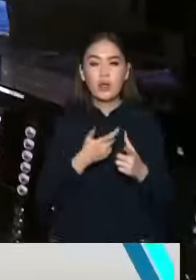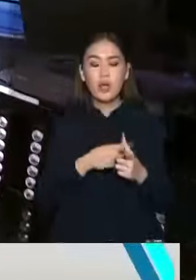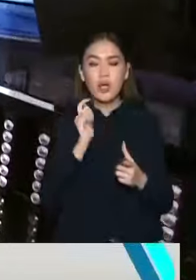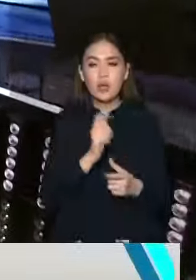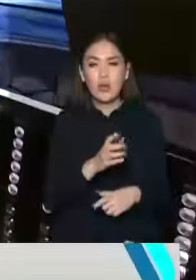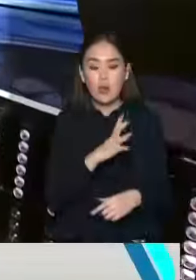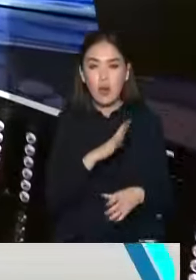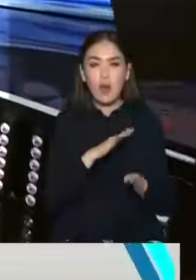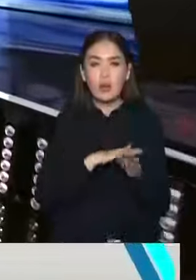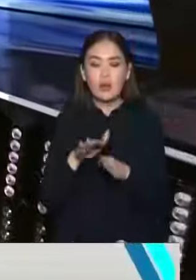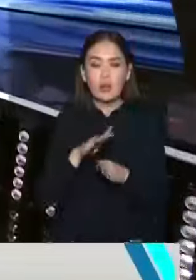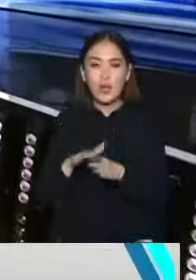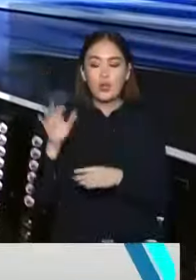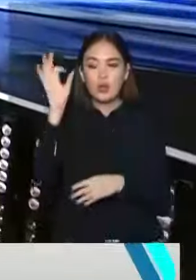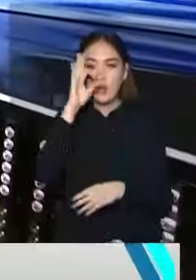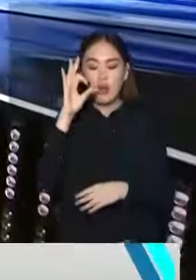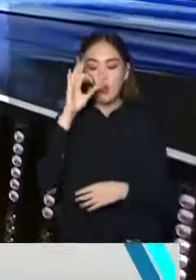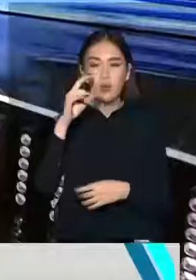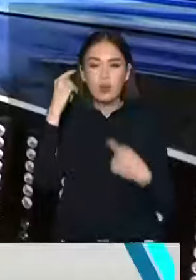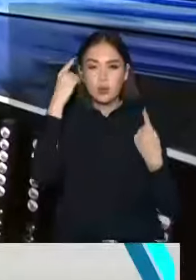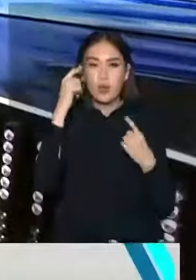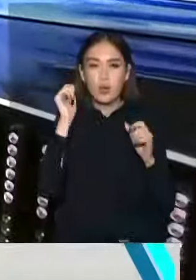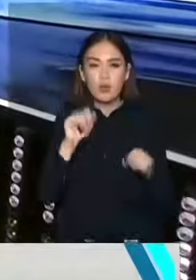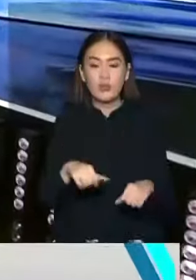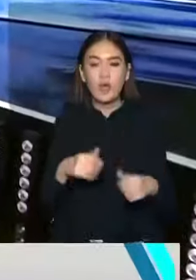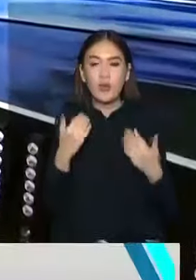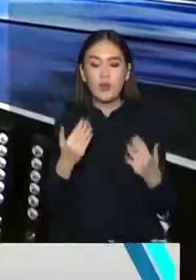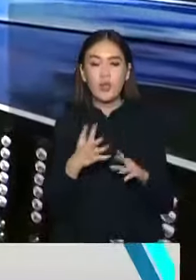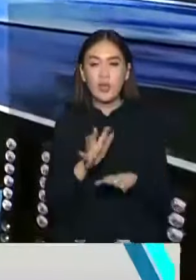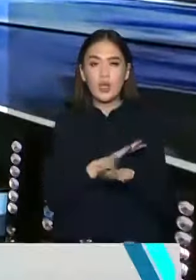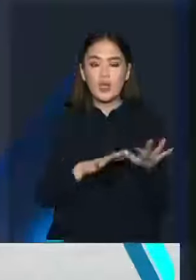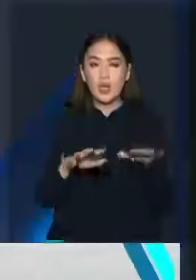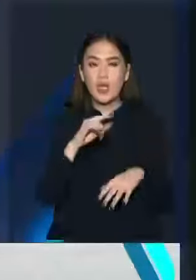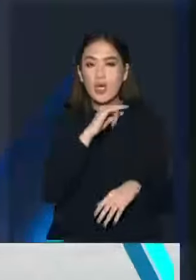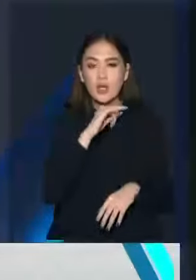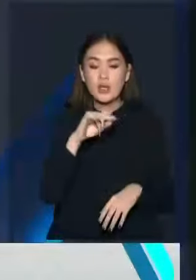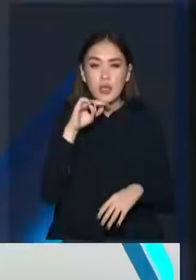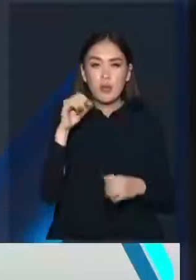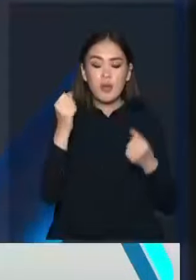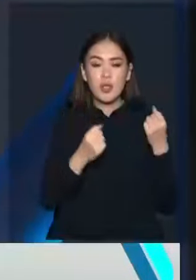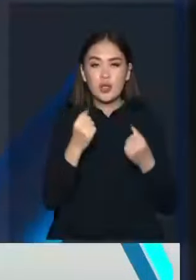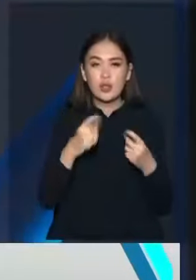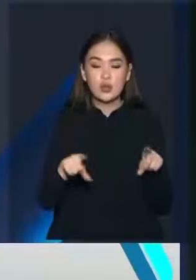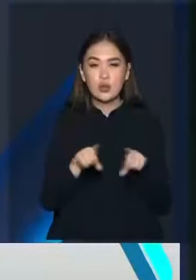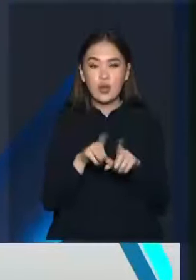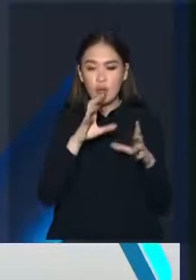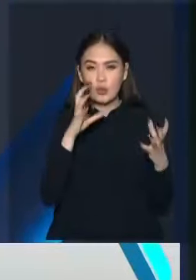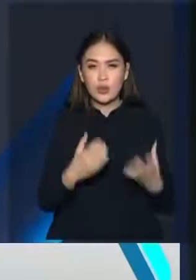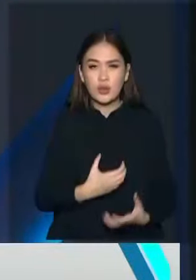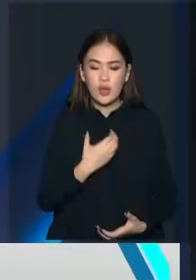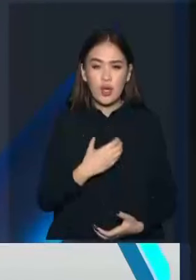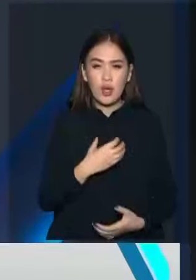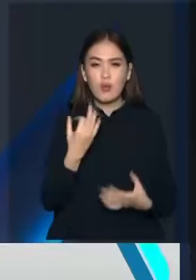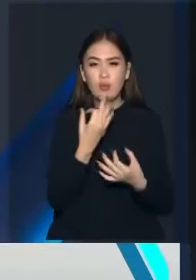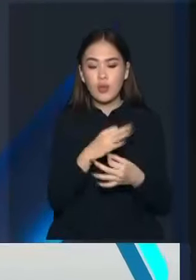мерзімде орындалады деген ойдамыз. Жақсы, мынау қазір елімізде Ресей көліктерде мынау сақтандыру полисімен еркін